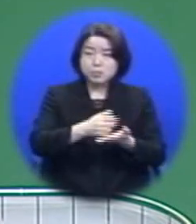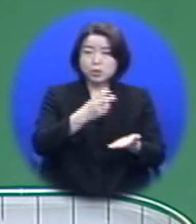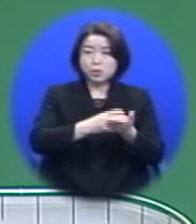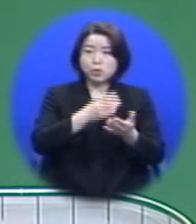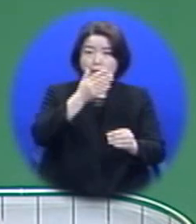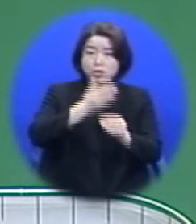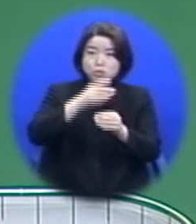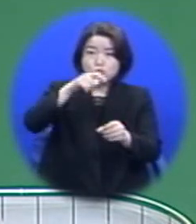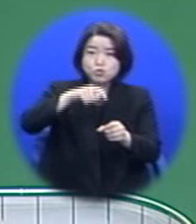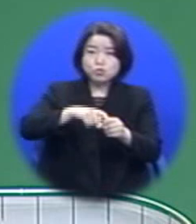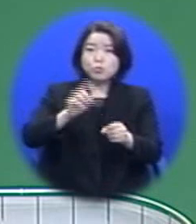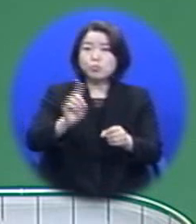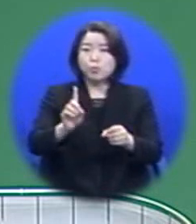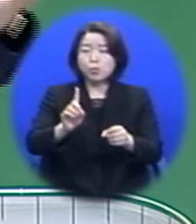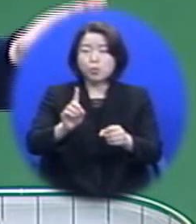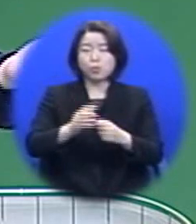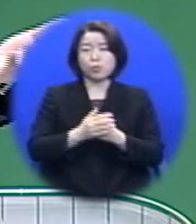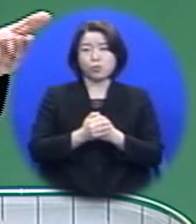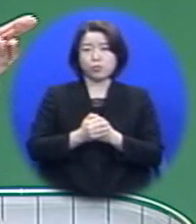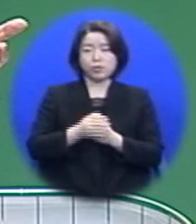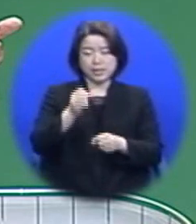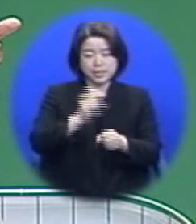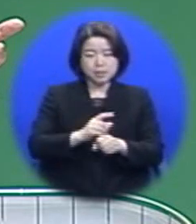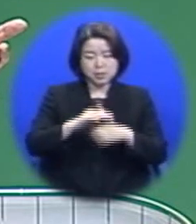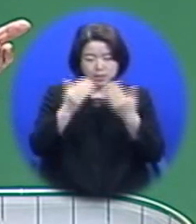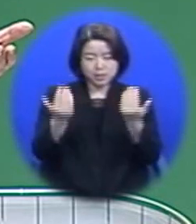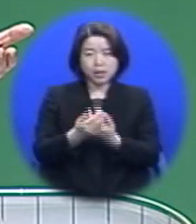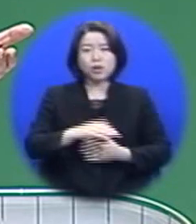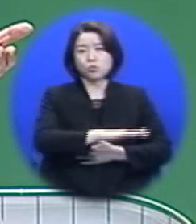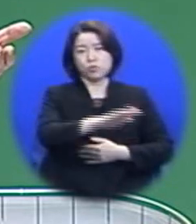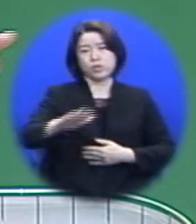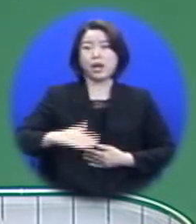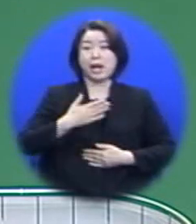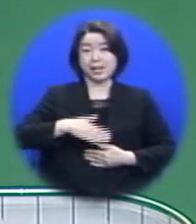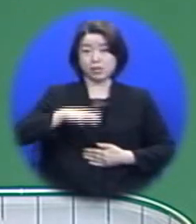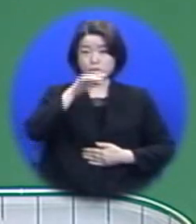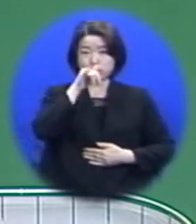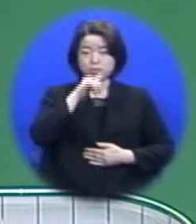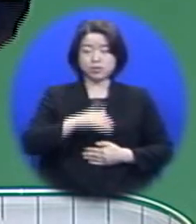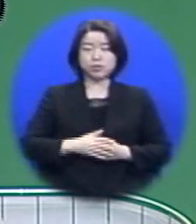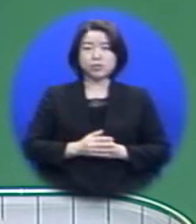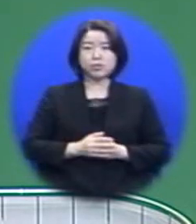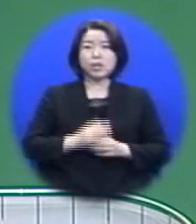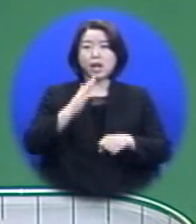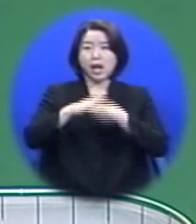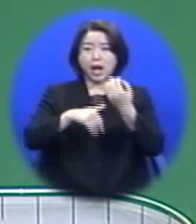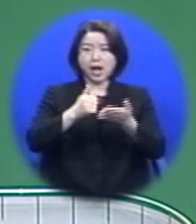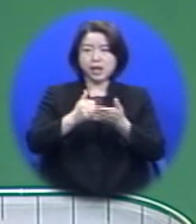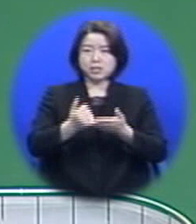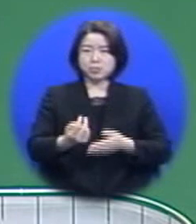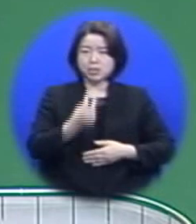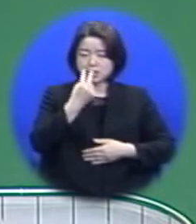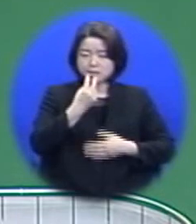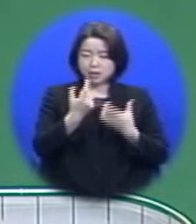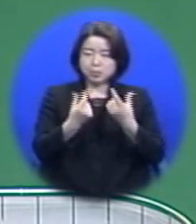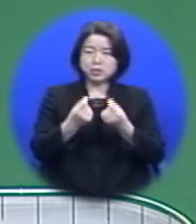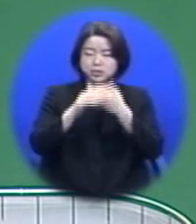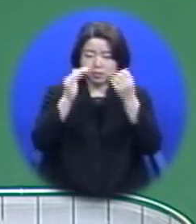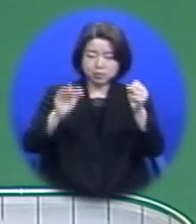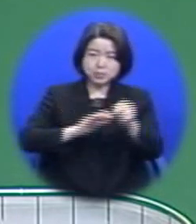핵심이 뭡니까 이미 다 우리가 알고 있는 것입니다 하나님을 목숨을 다해